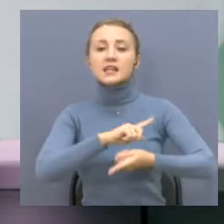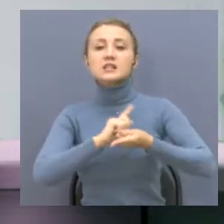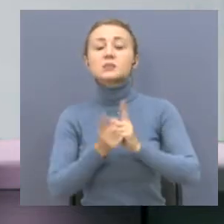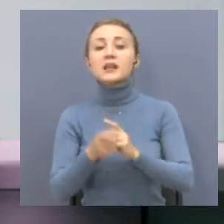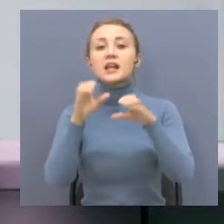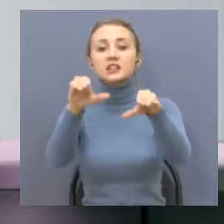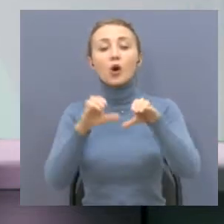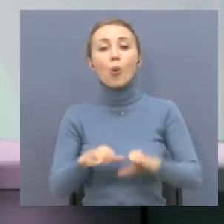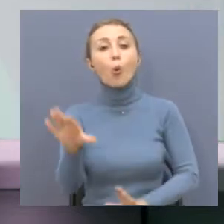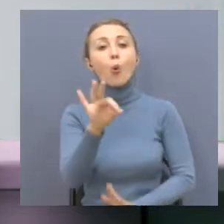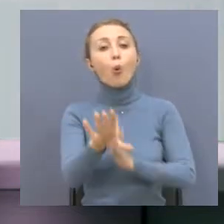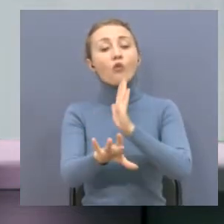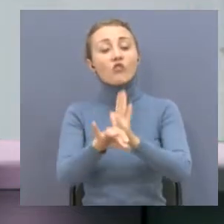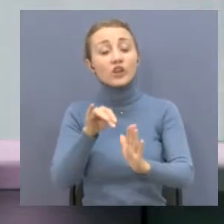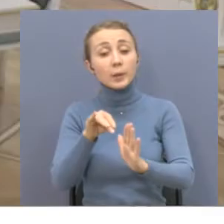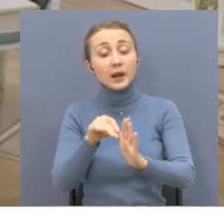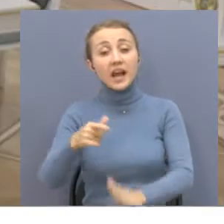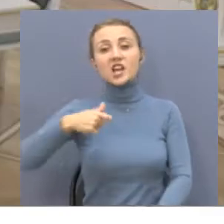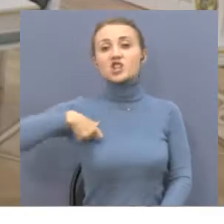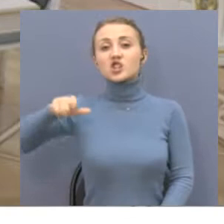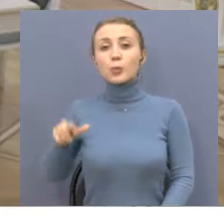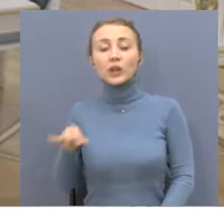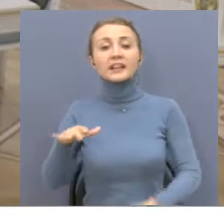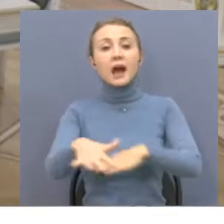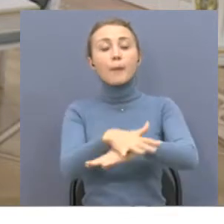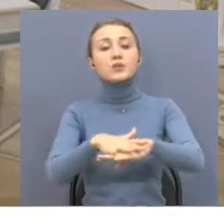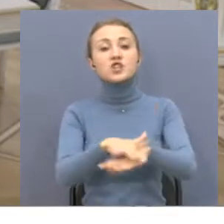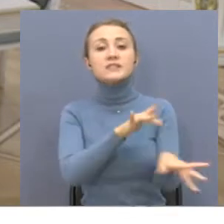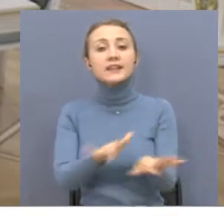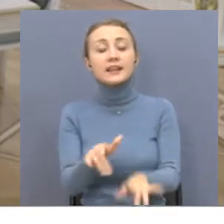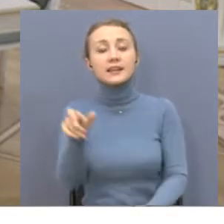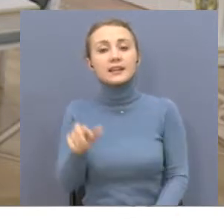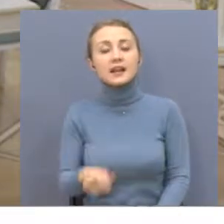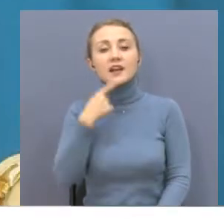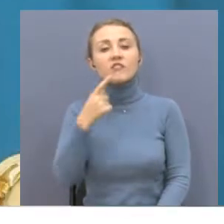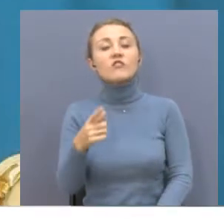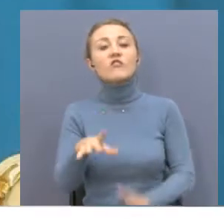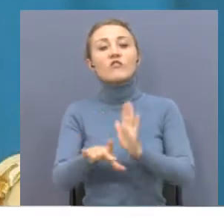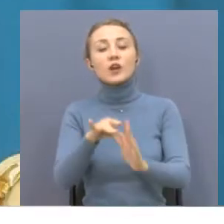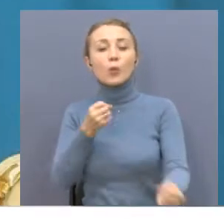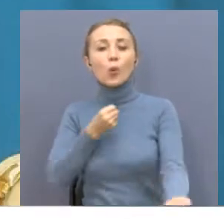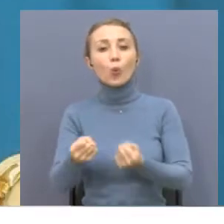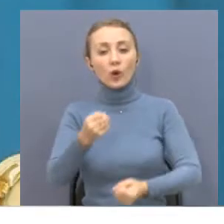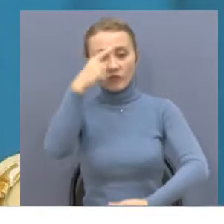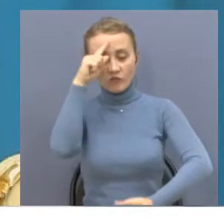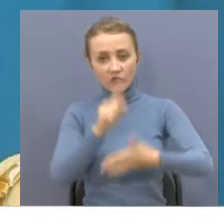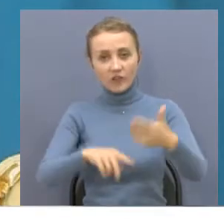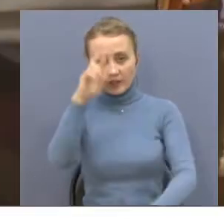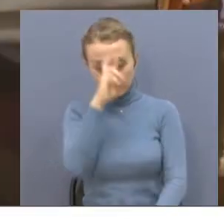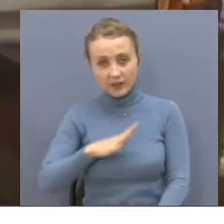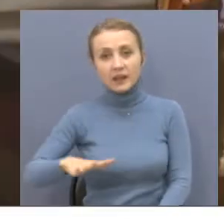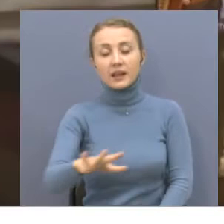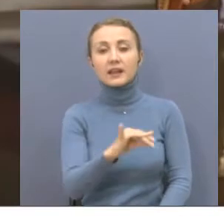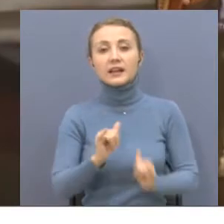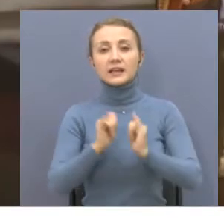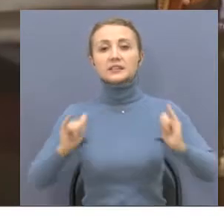осы мәселелерге назар аударды. Қарашығанақ кен орнында мұнай өндіру көлемін жылына 10-11 миллион тонна мөлшерінде ұстап тұруға жеттігін